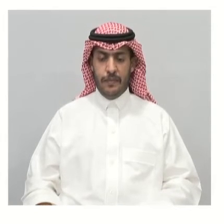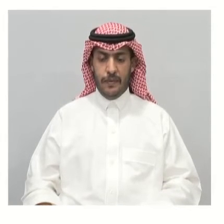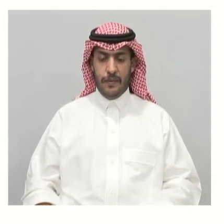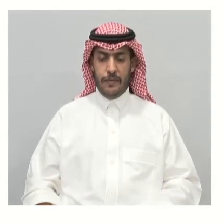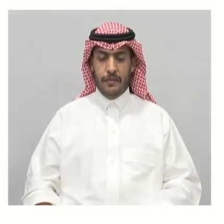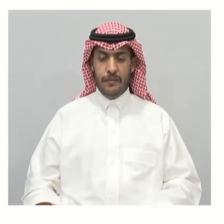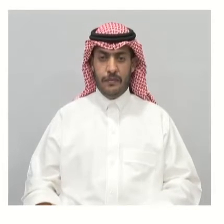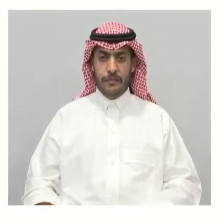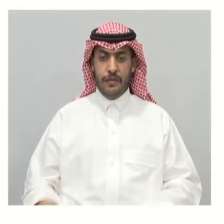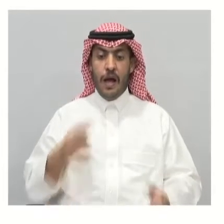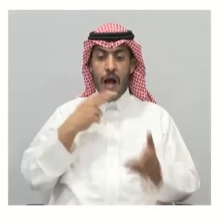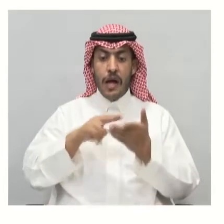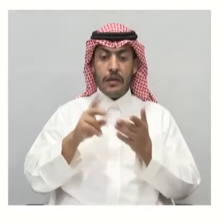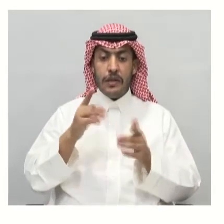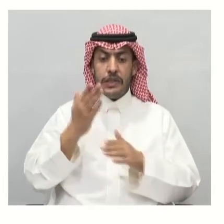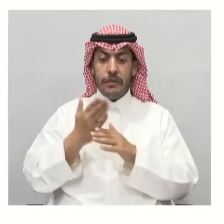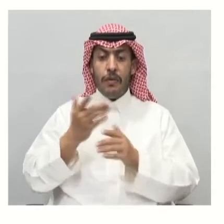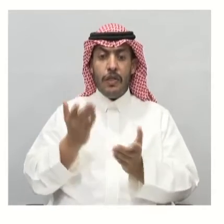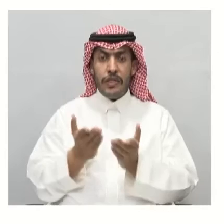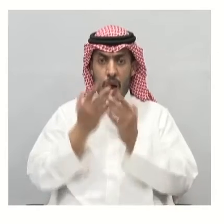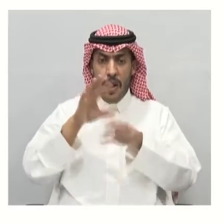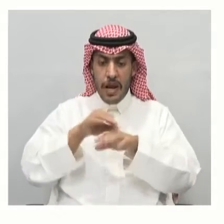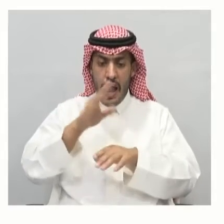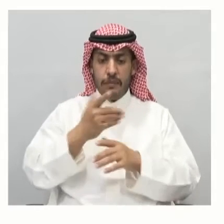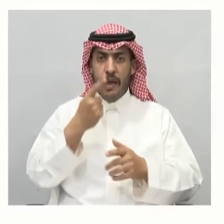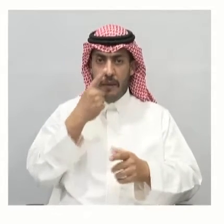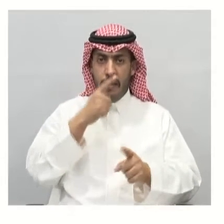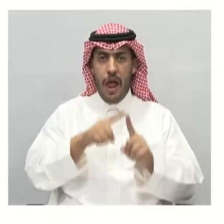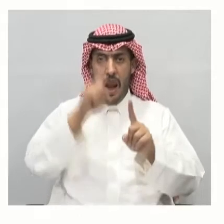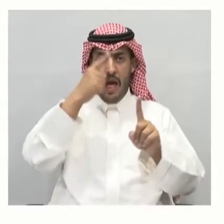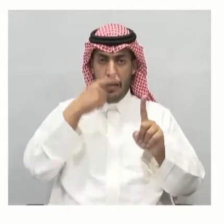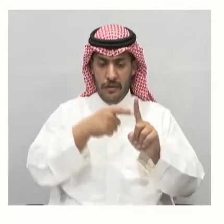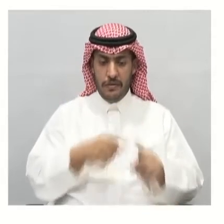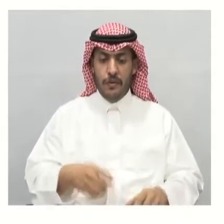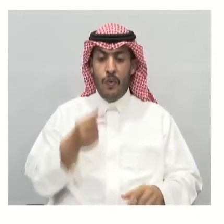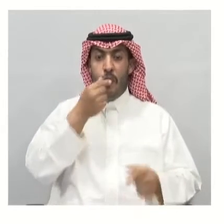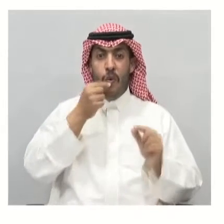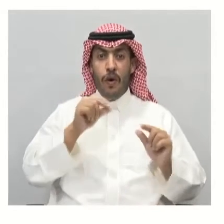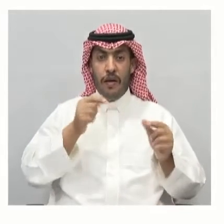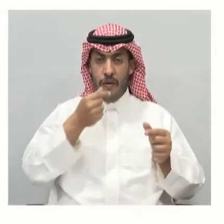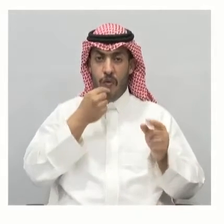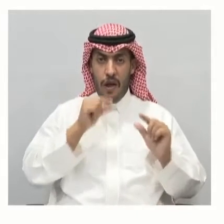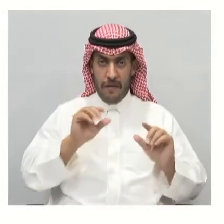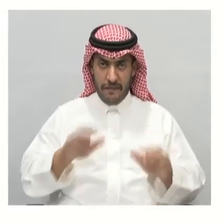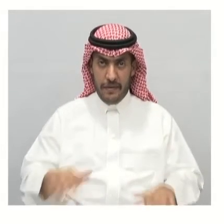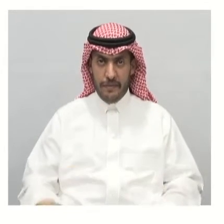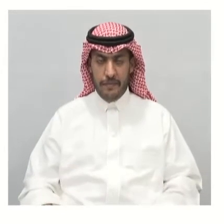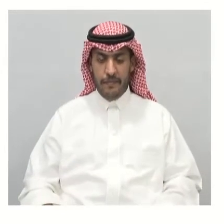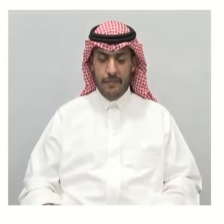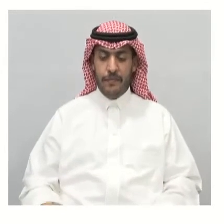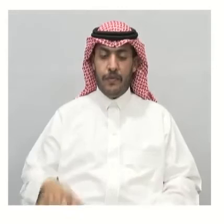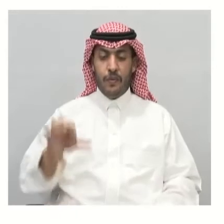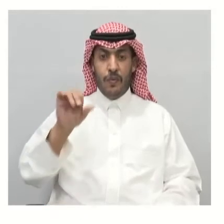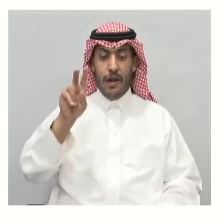اجل دعوه الناس الى عباده الله وحده قال تعالى ولقد بسم الله الرحمن الرحيم